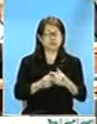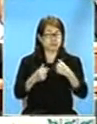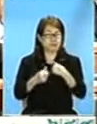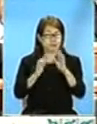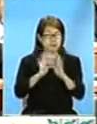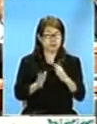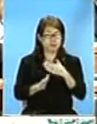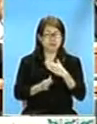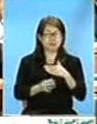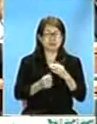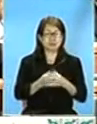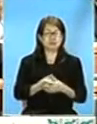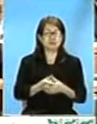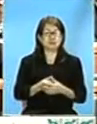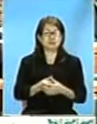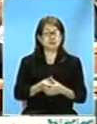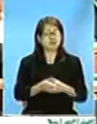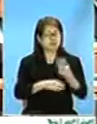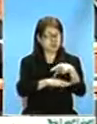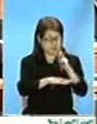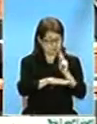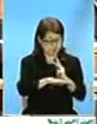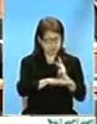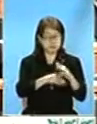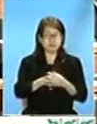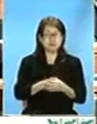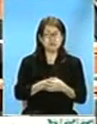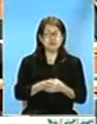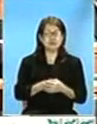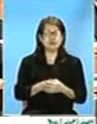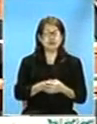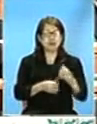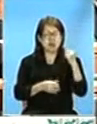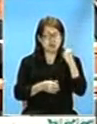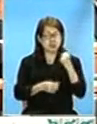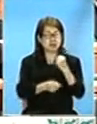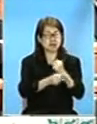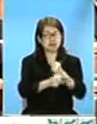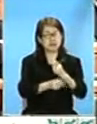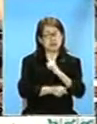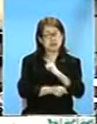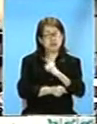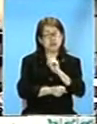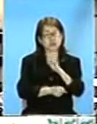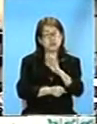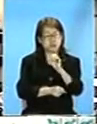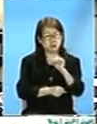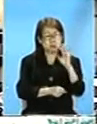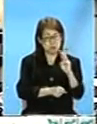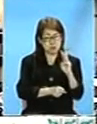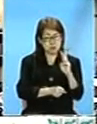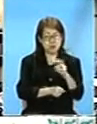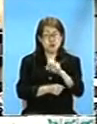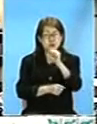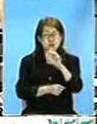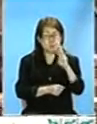เชื่อหรือสิ่งที่ผมพูดท่านประธานครับอำนาจหน้าที่ของสว.ที่มีที่มา2